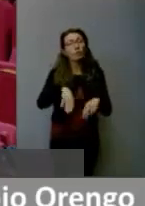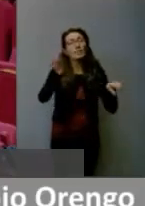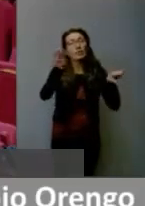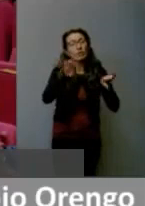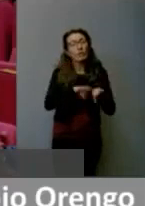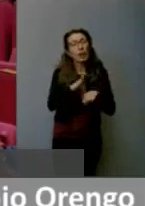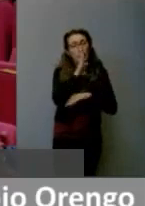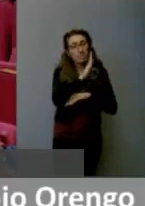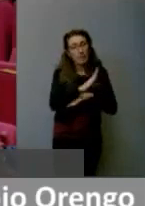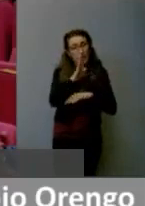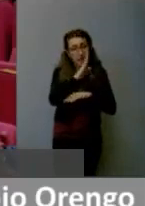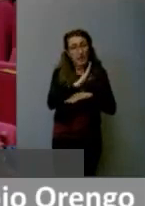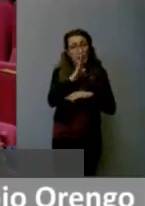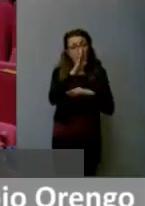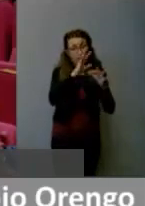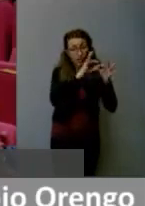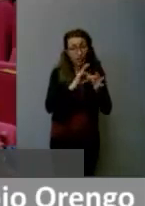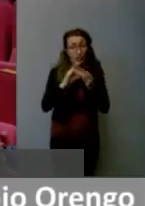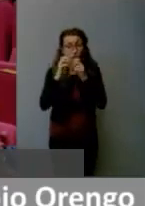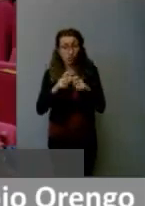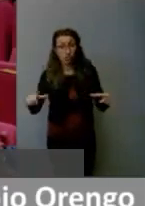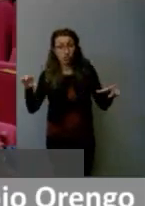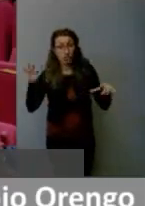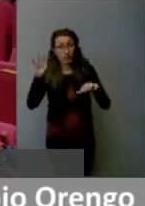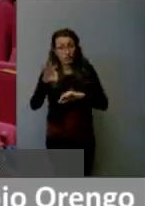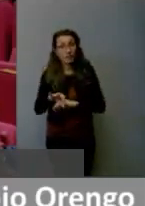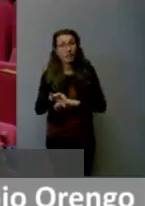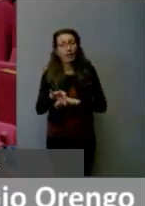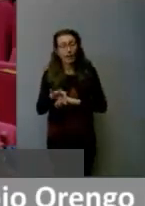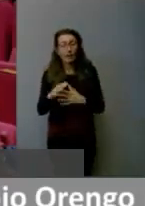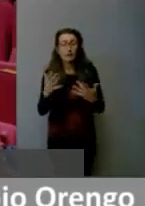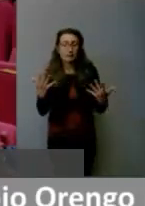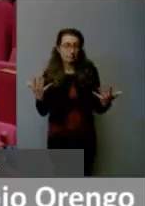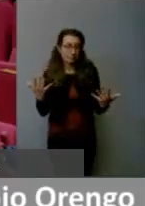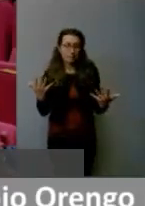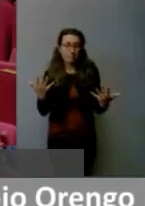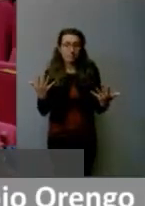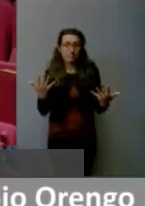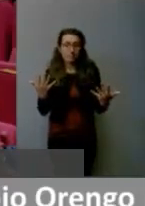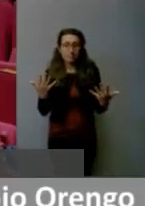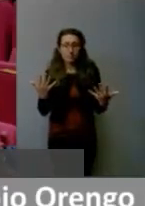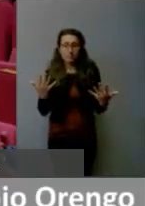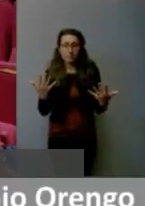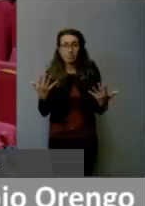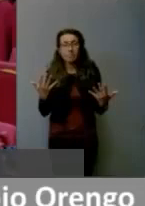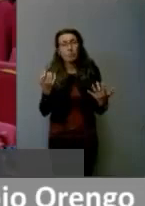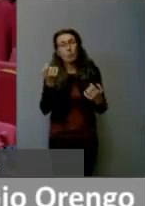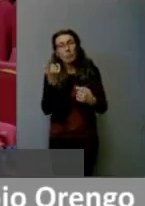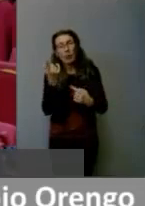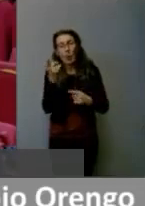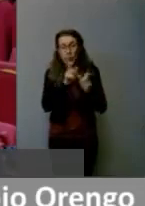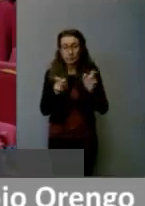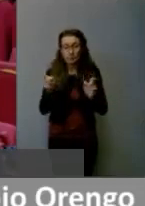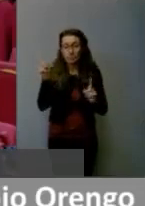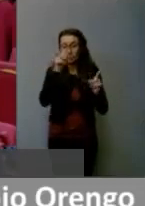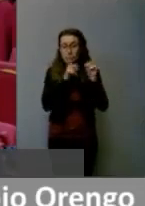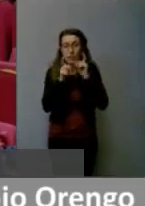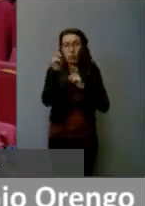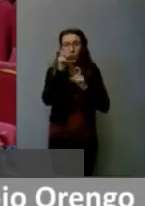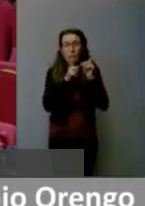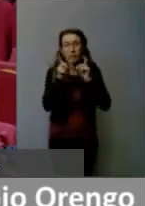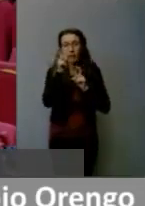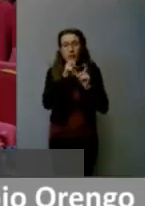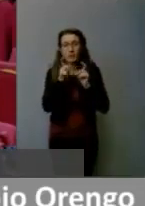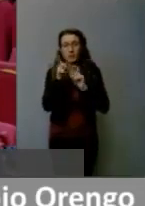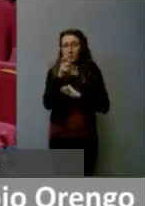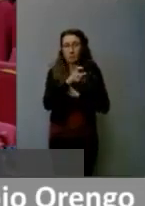la città e viceversa, è chiaro che c'è stata un po' la preoccupazione da parte di